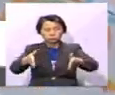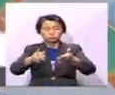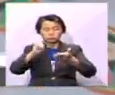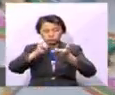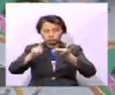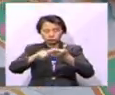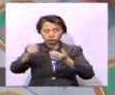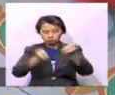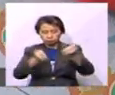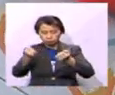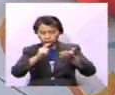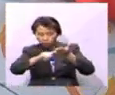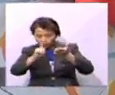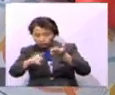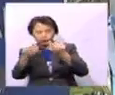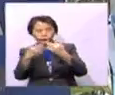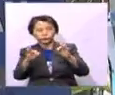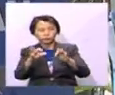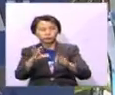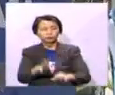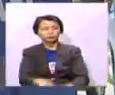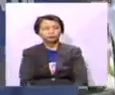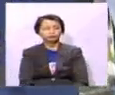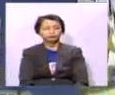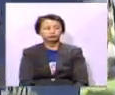pemeriksaan kenderaan percuma dan food truck.